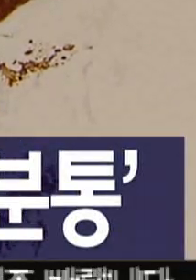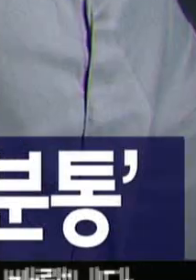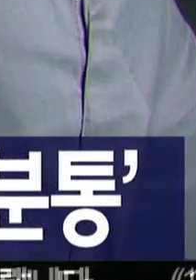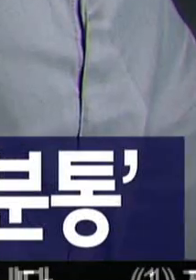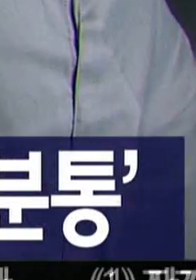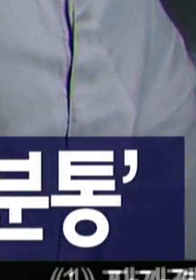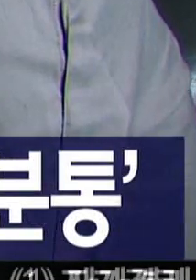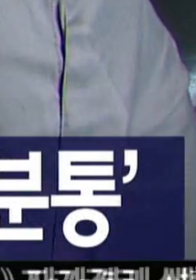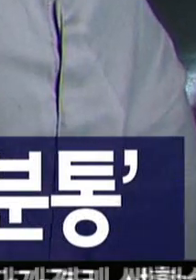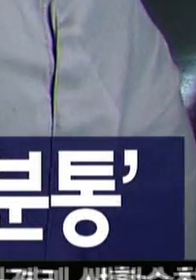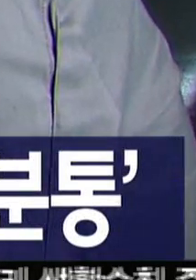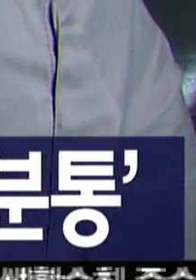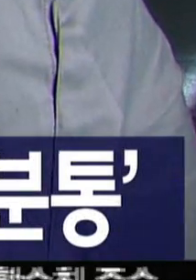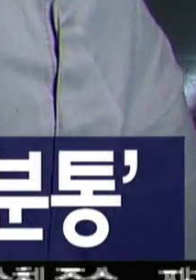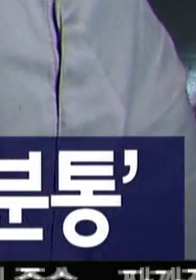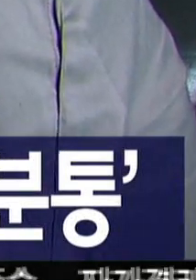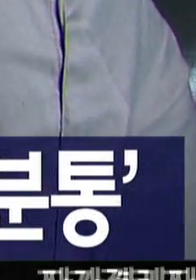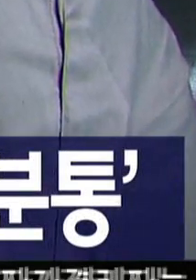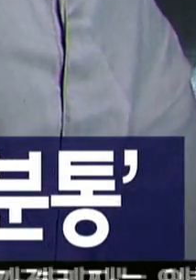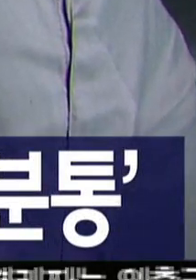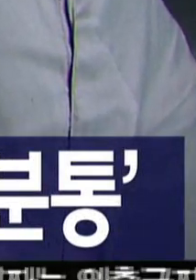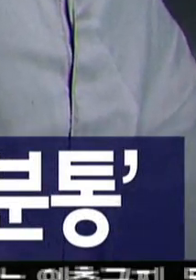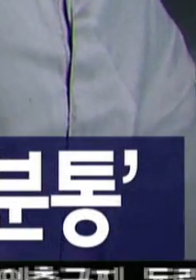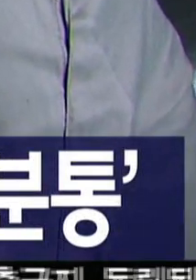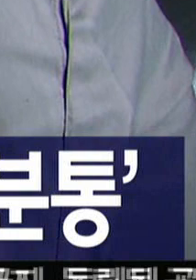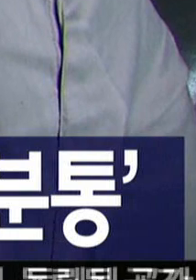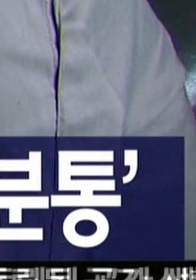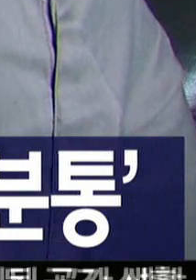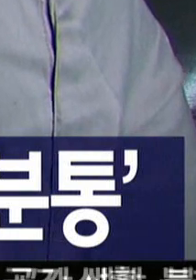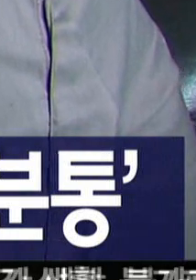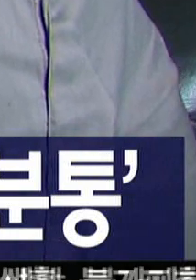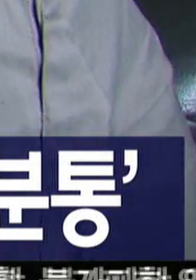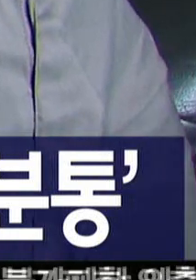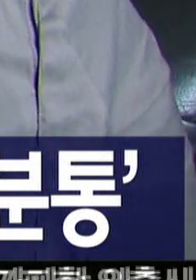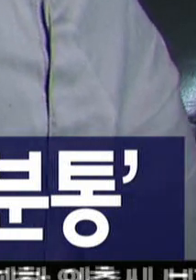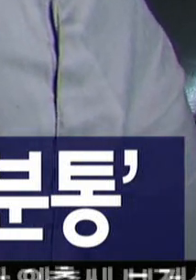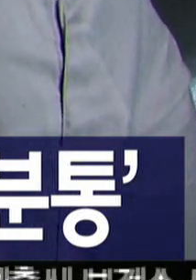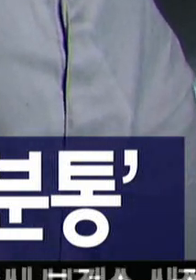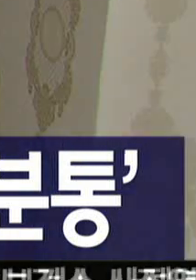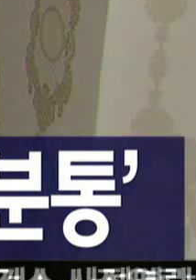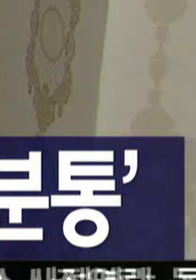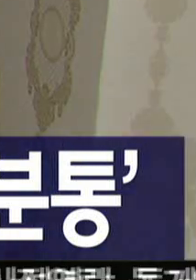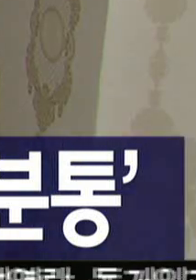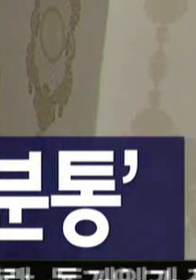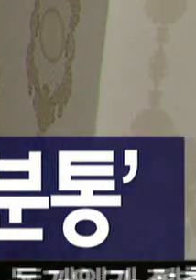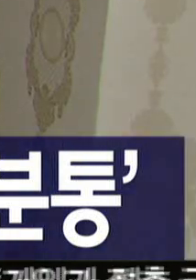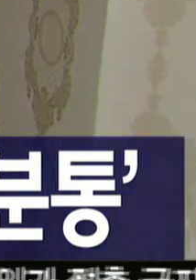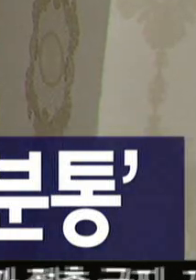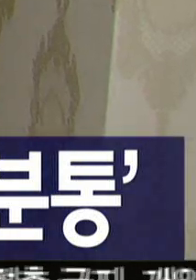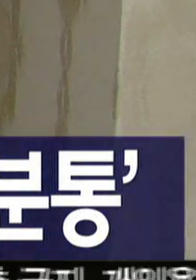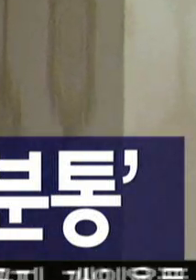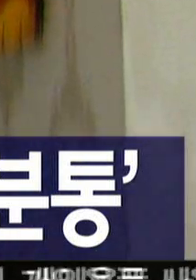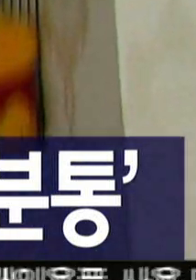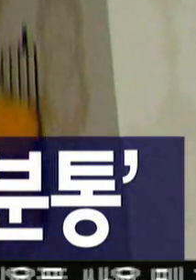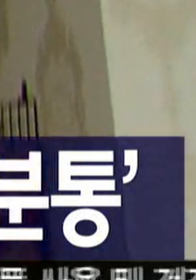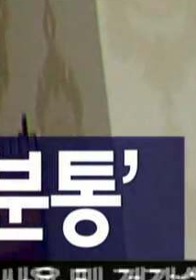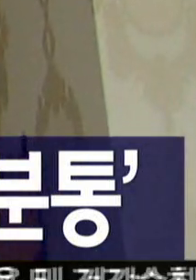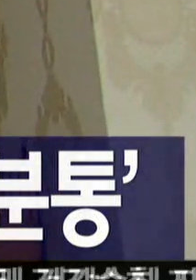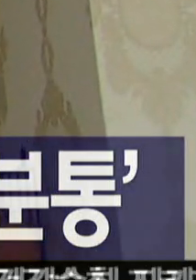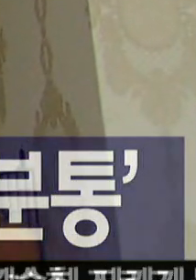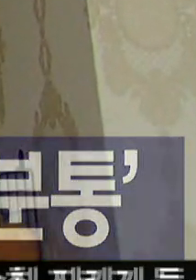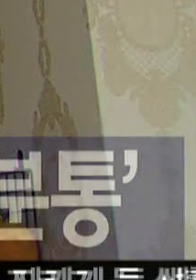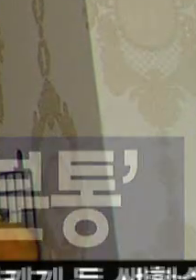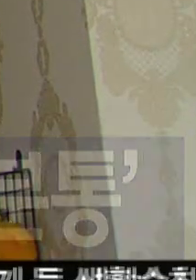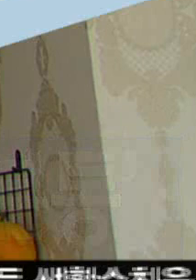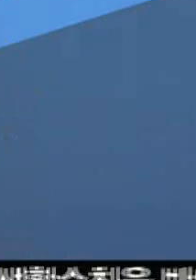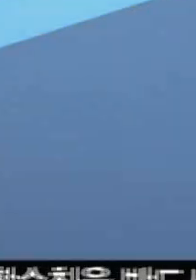있습니다. 천정 안방 보증수가 저희가 다 했고요. 수백에서 한 천까지 이상은